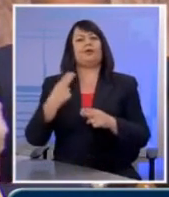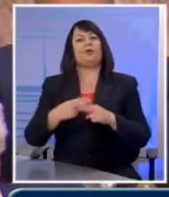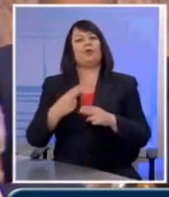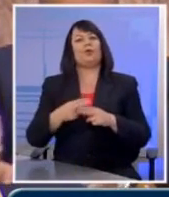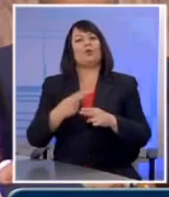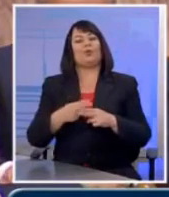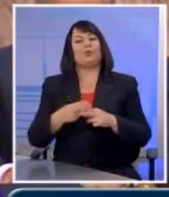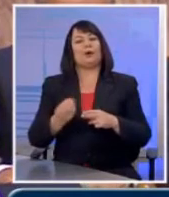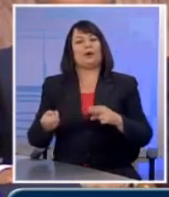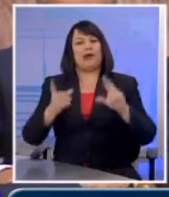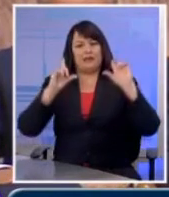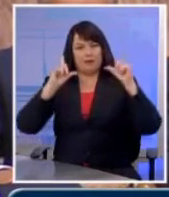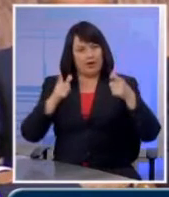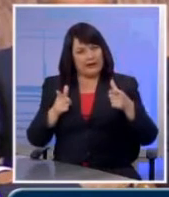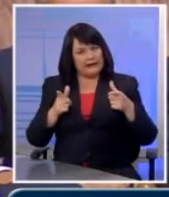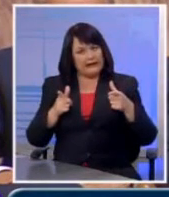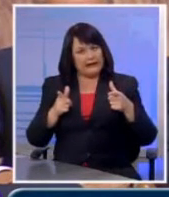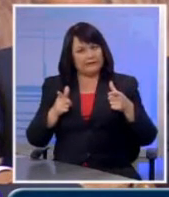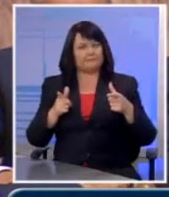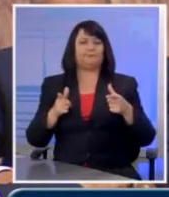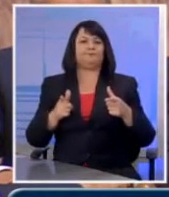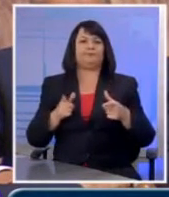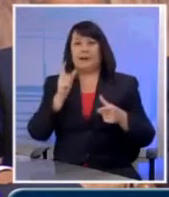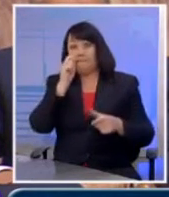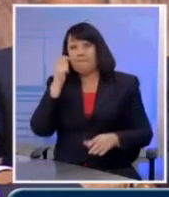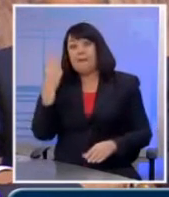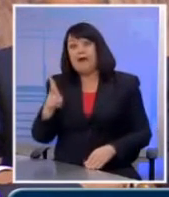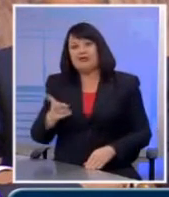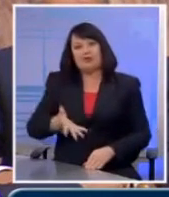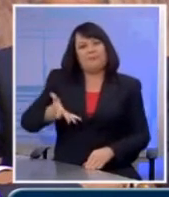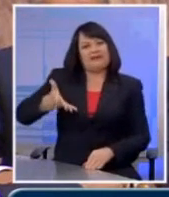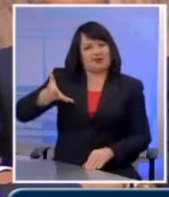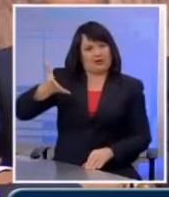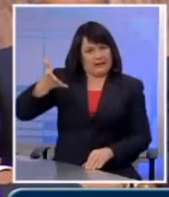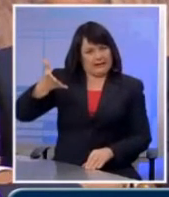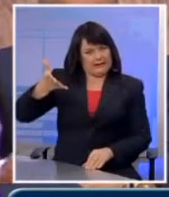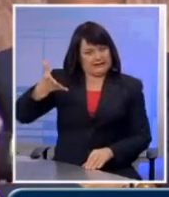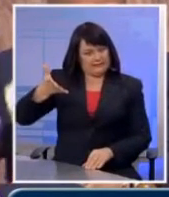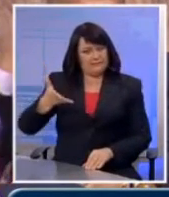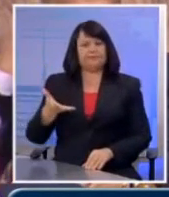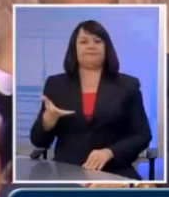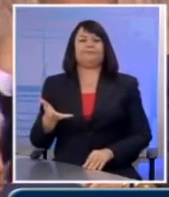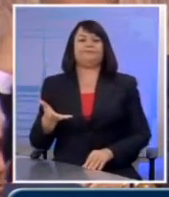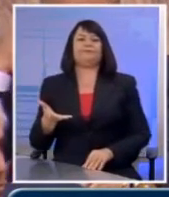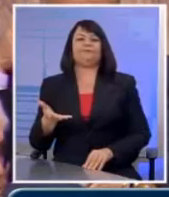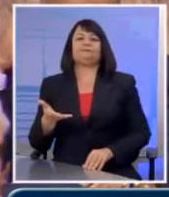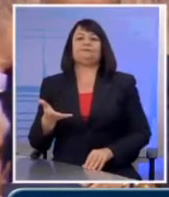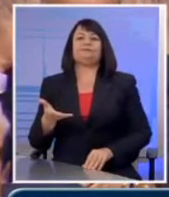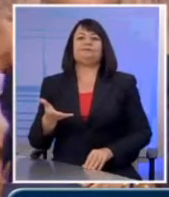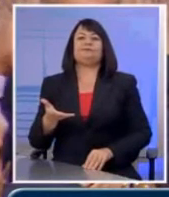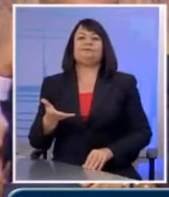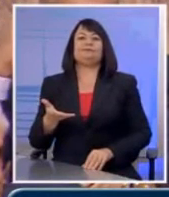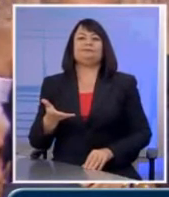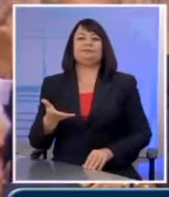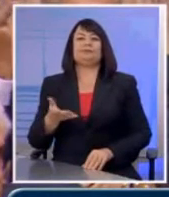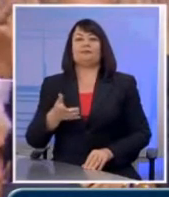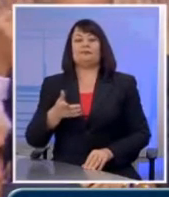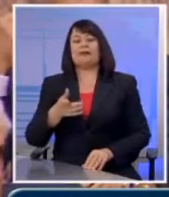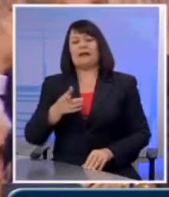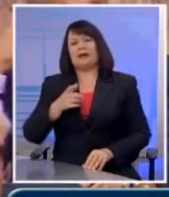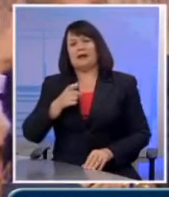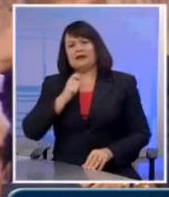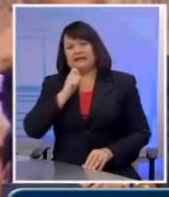Νέας Δημοκρατίας και πατέρας του αρχηγού της αξιωματικής αντιπολίτευσης, με δημόσια δήλωσή